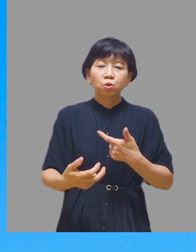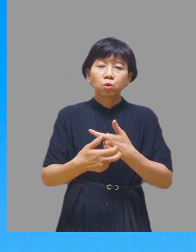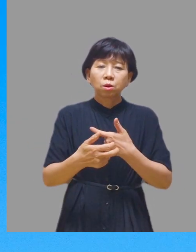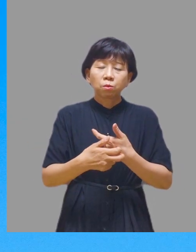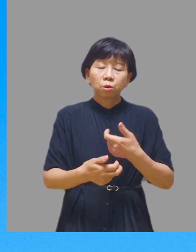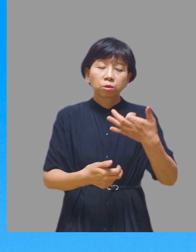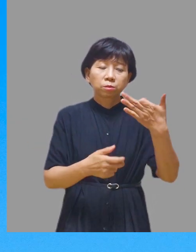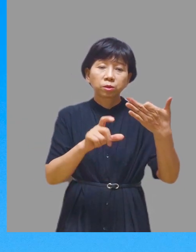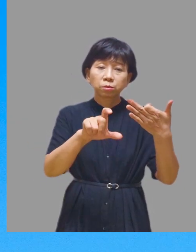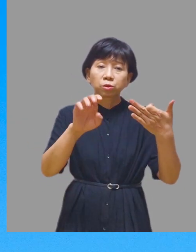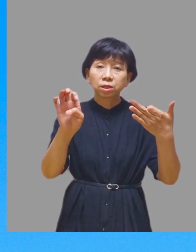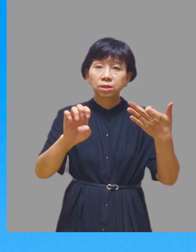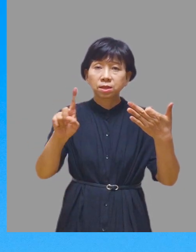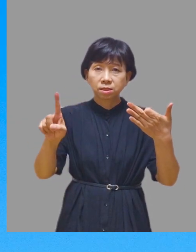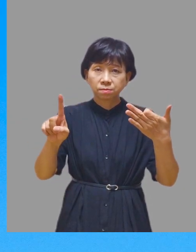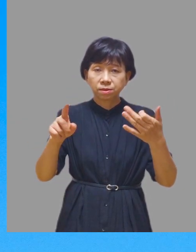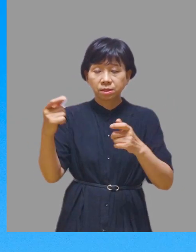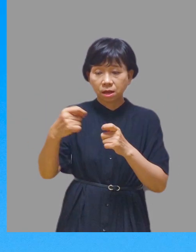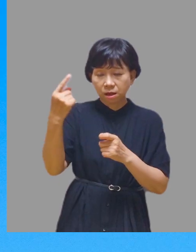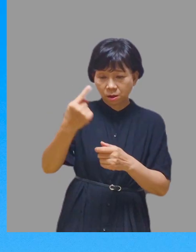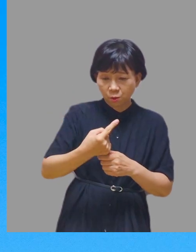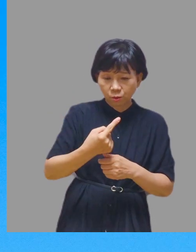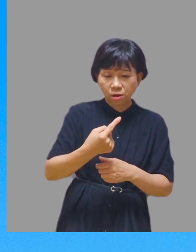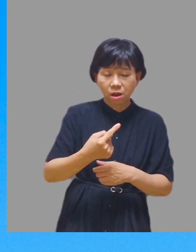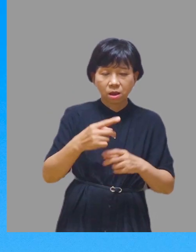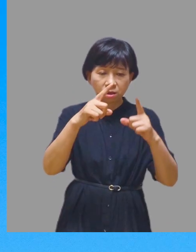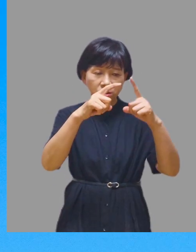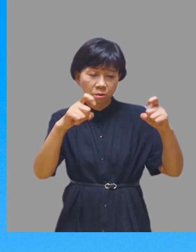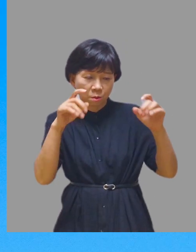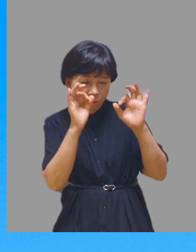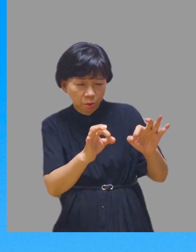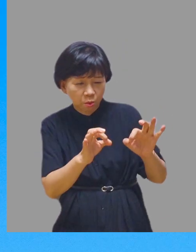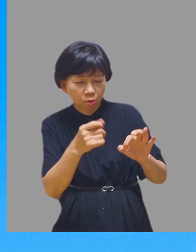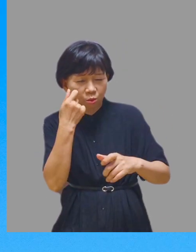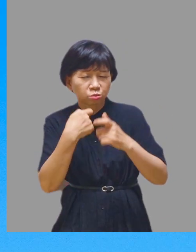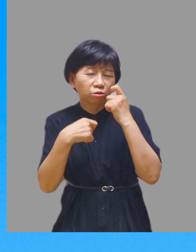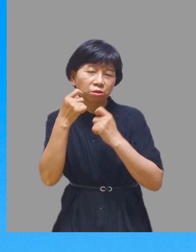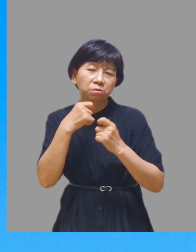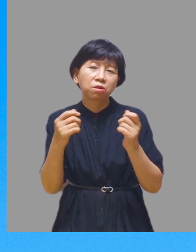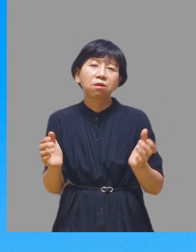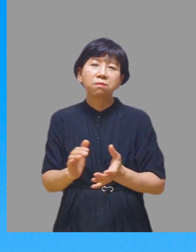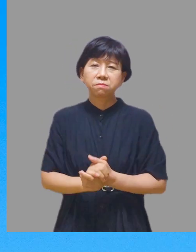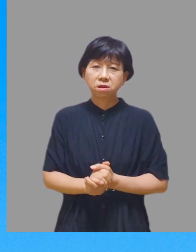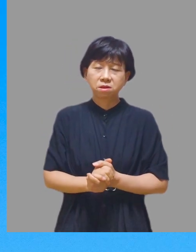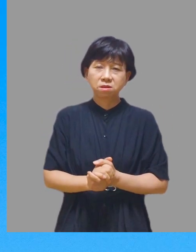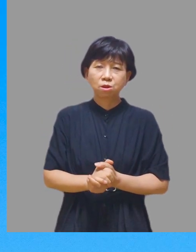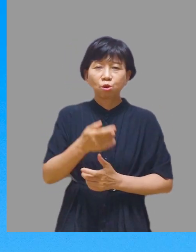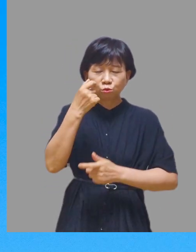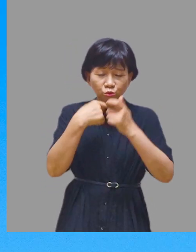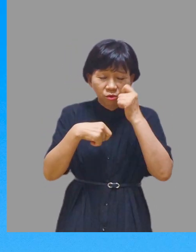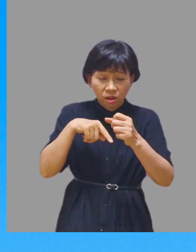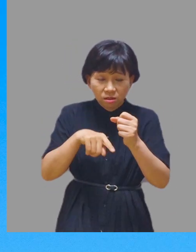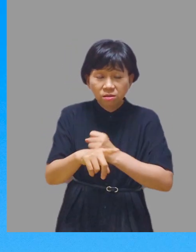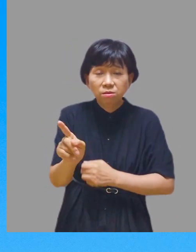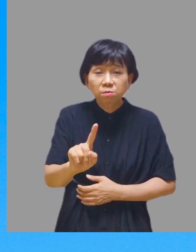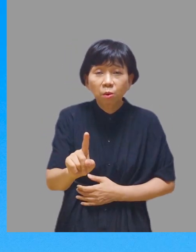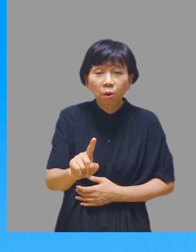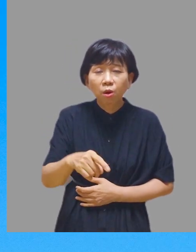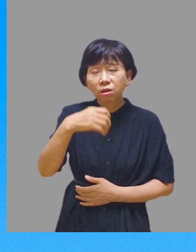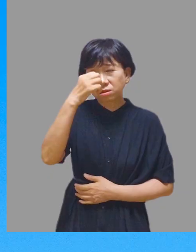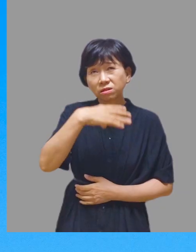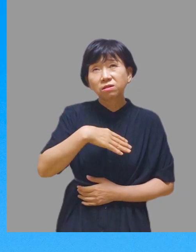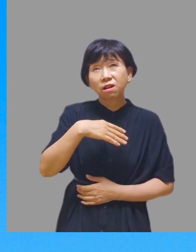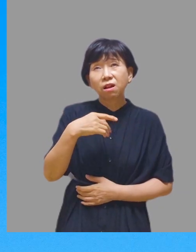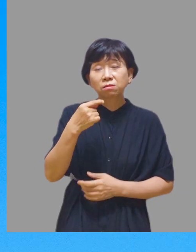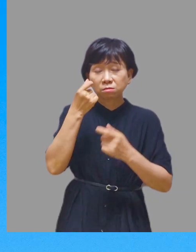41절에도 보니까요, 가까이 오사 성을 보시고 우시며 아멘. 여러분, 여기서 우시면은요, 그냥 눈물